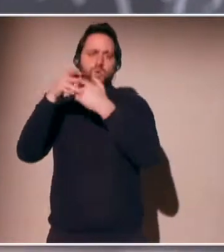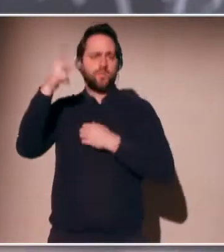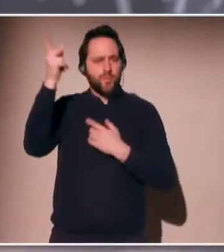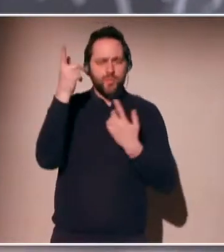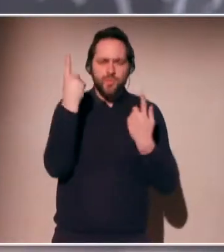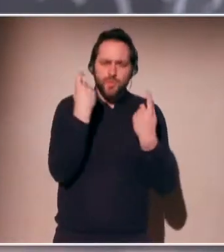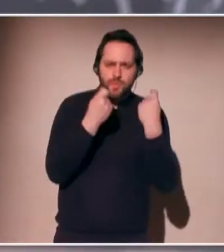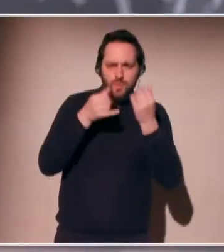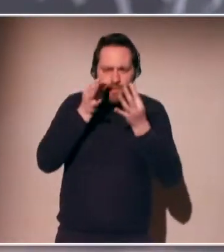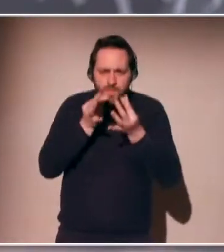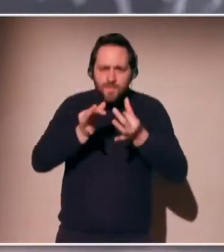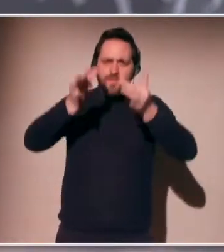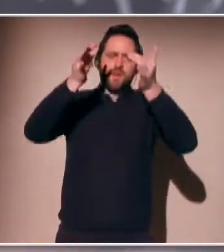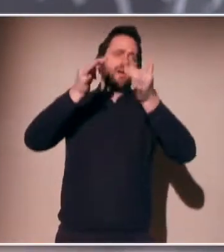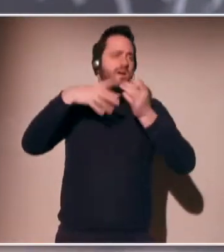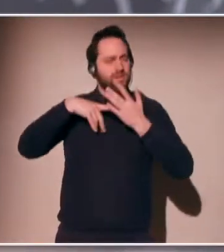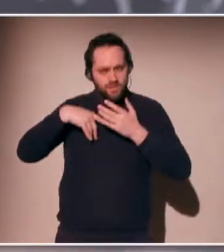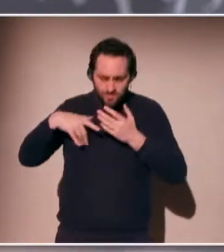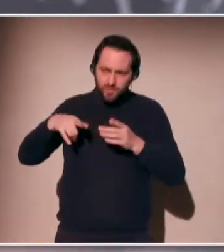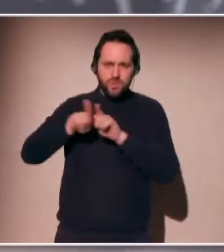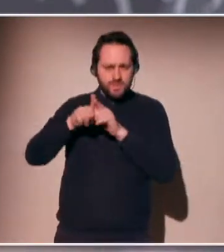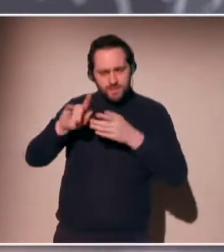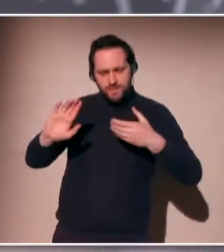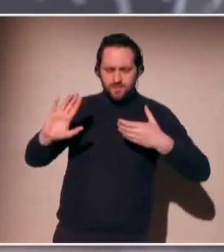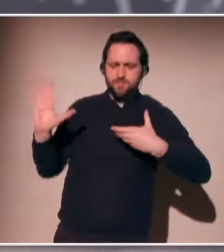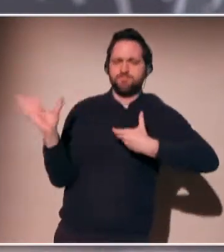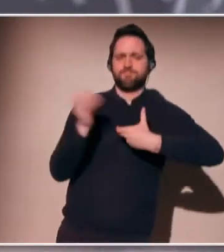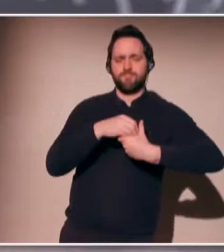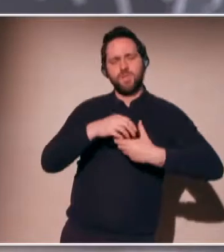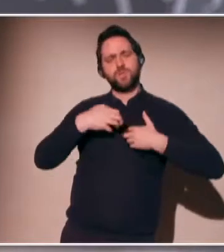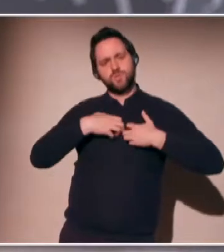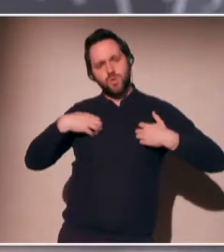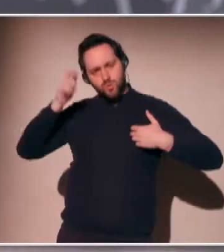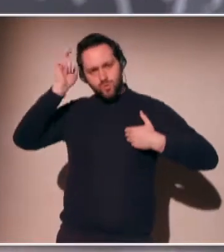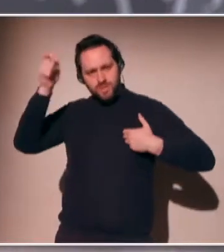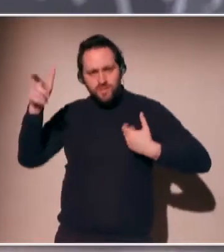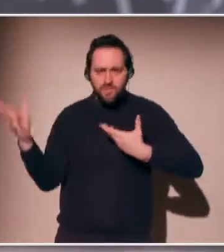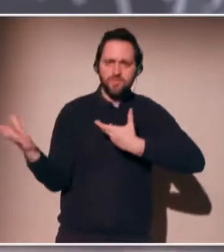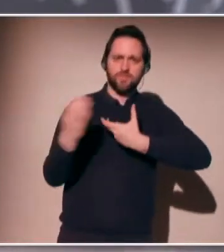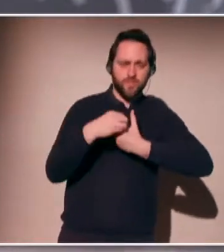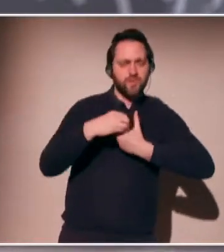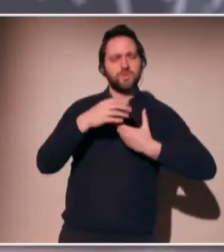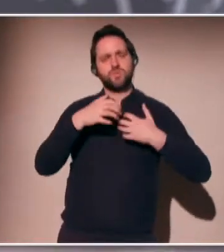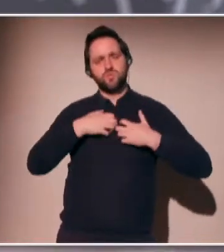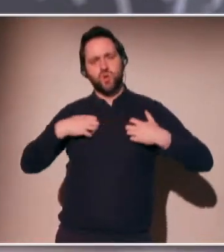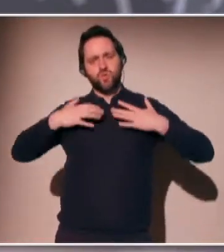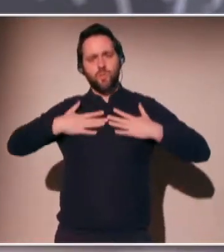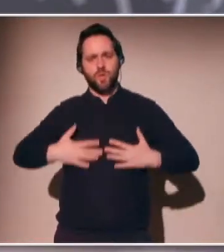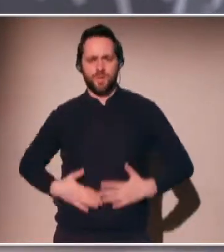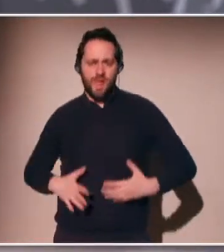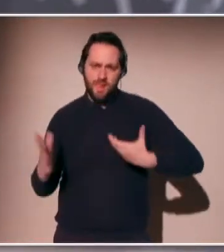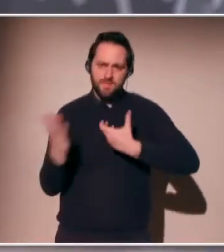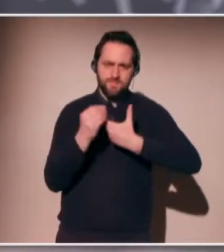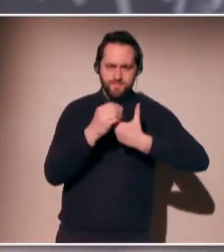des sciences cognitives, des sciences comportementales, pour permettre à cette technologie de ressembler